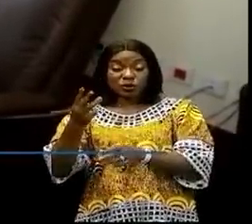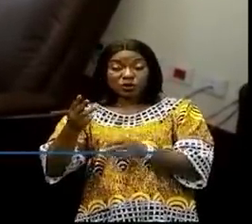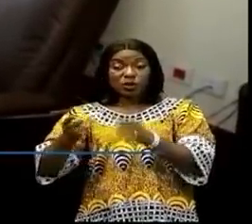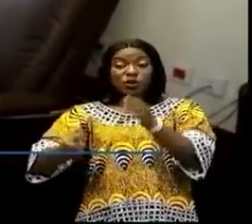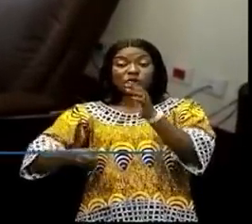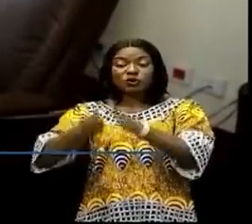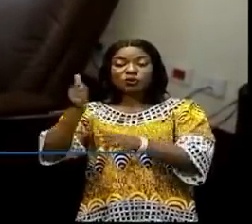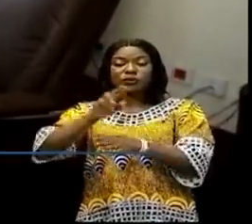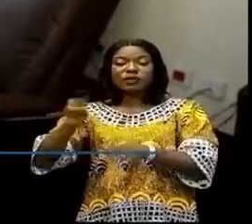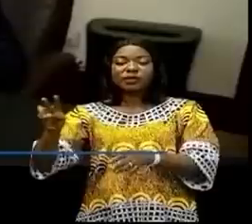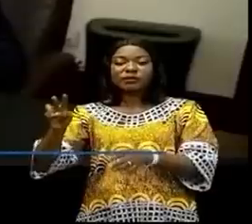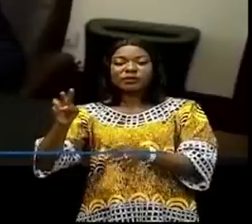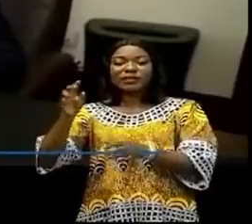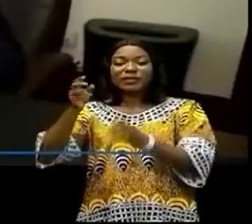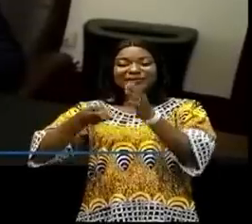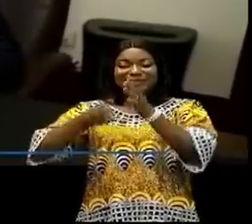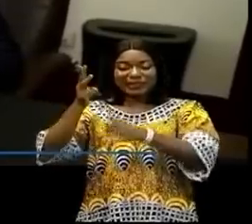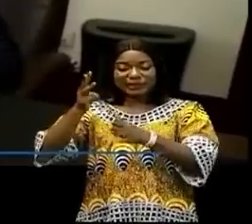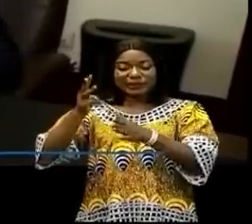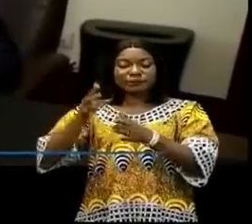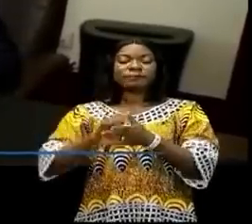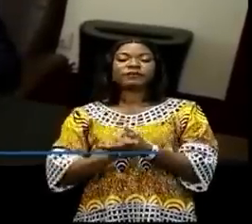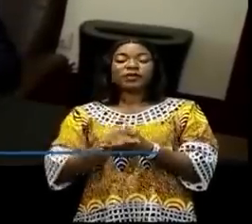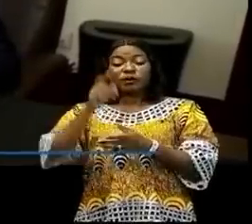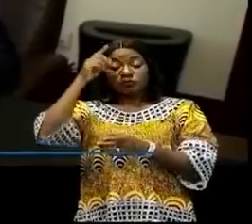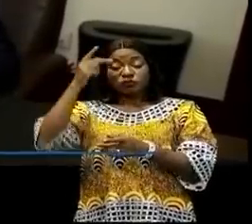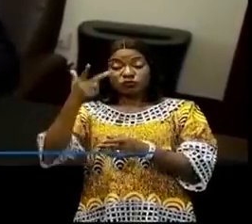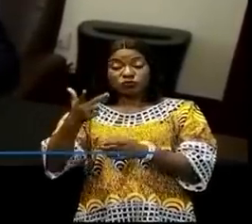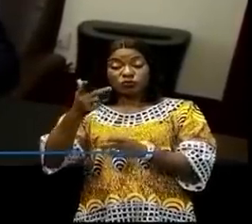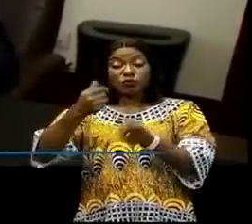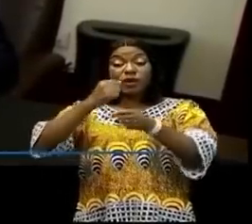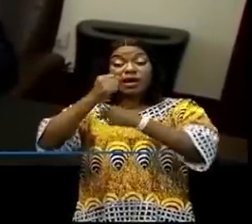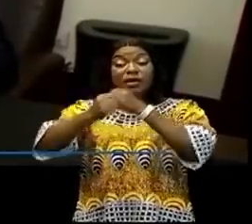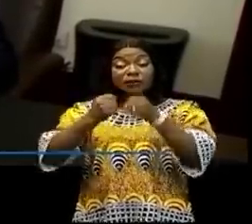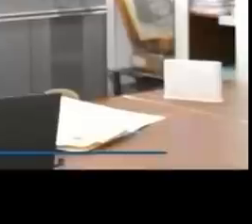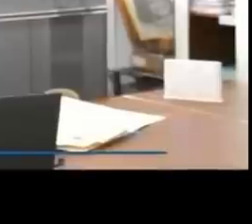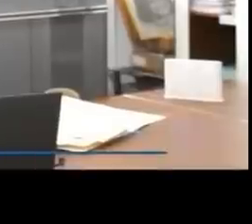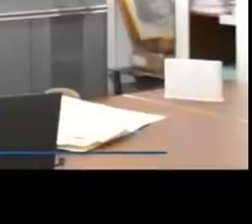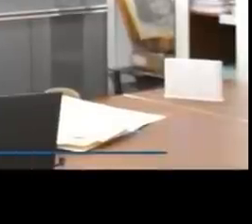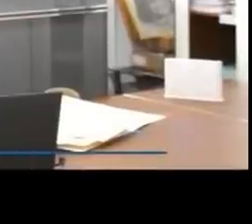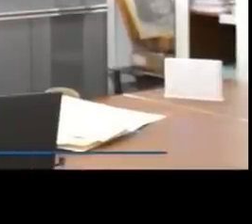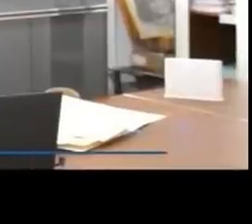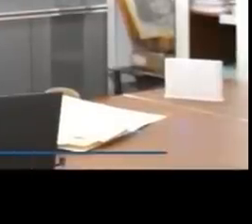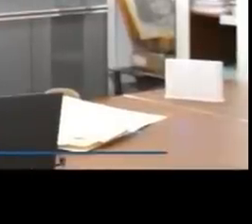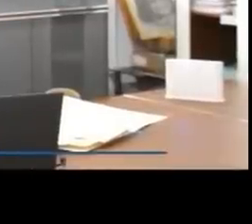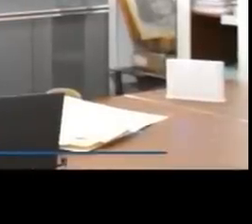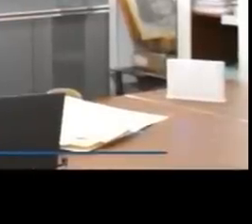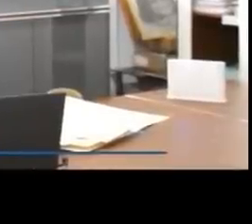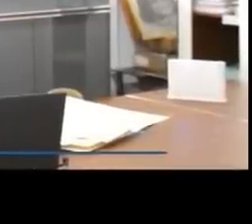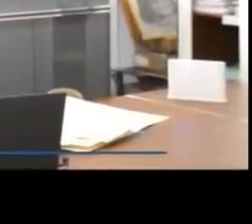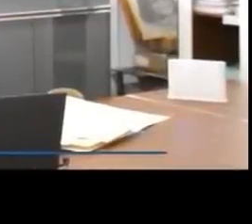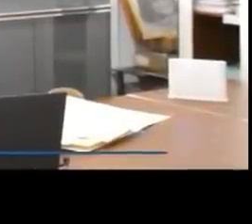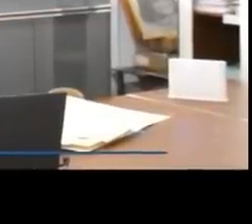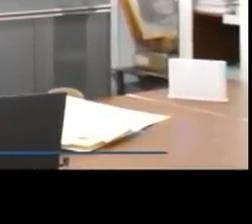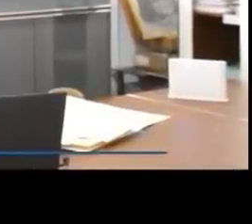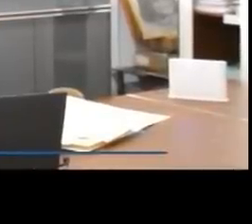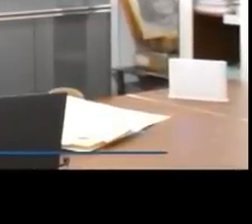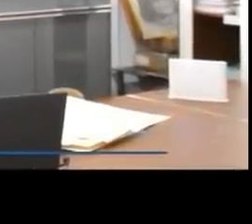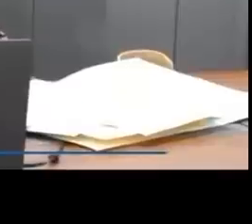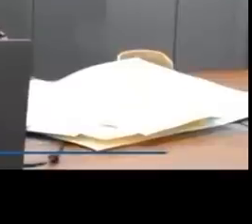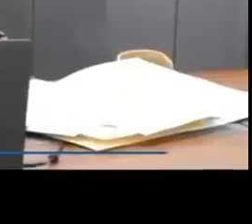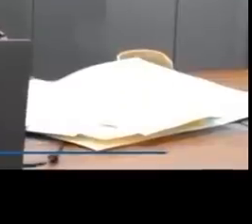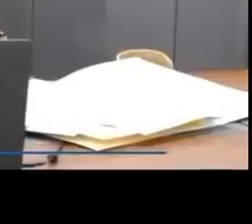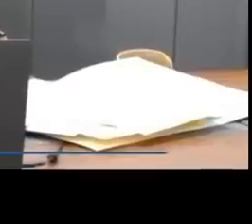de 3 ans soit au 3 octobre 2019. Le ministre des Hydrocarbures a enfin sollicité les quitus du